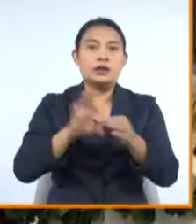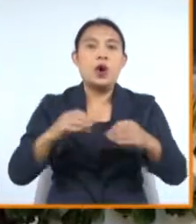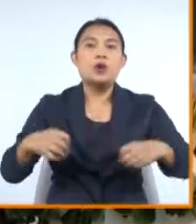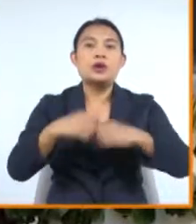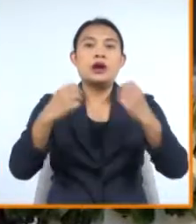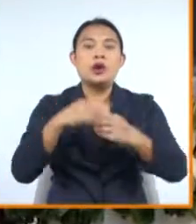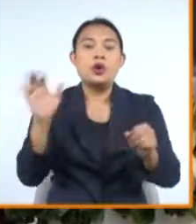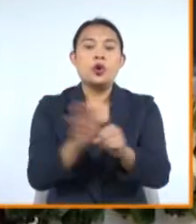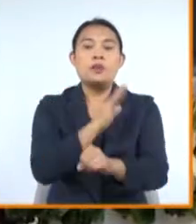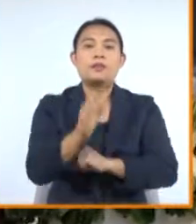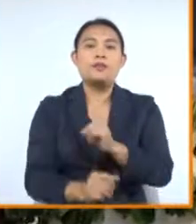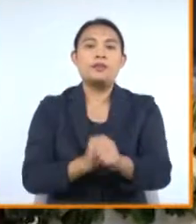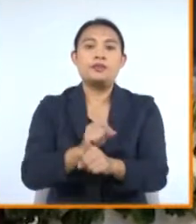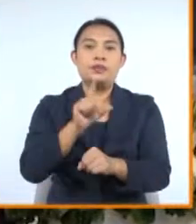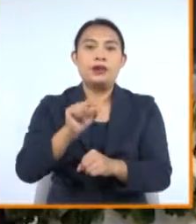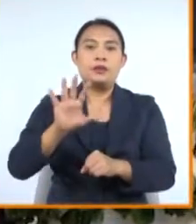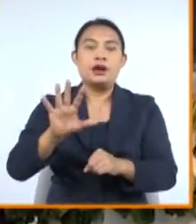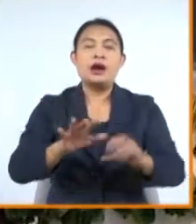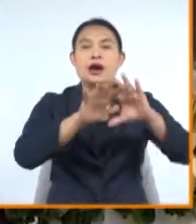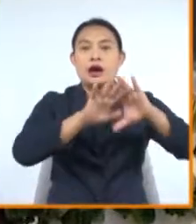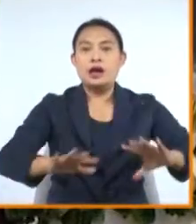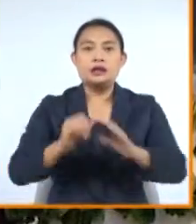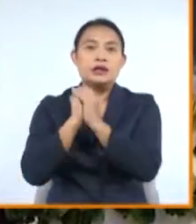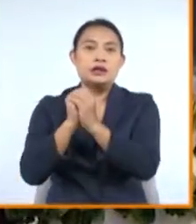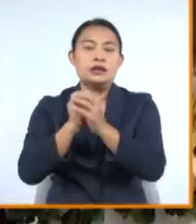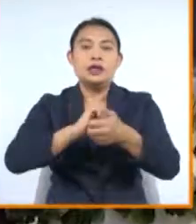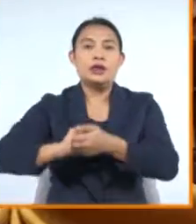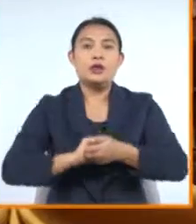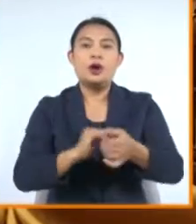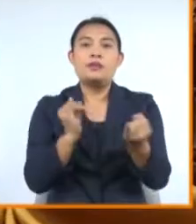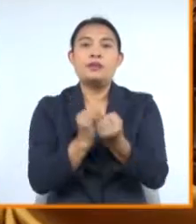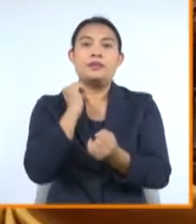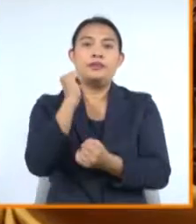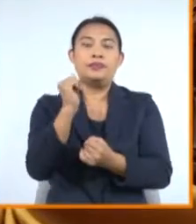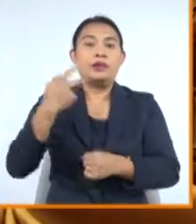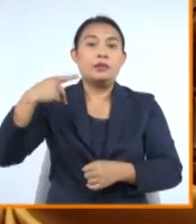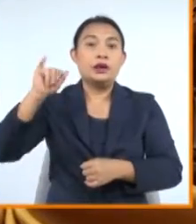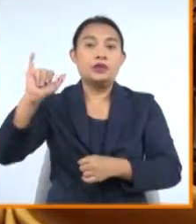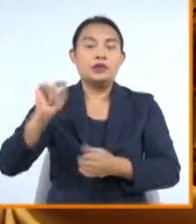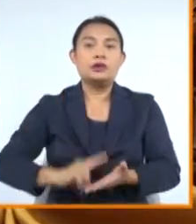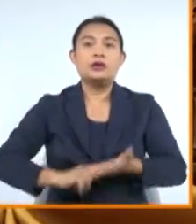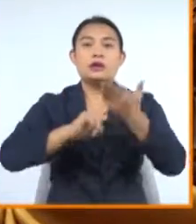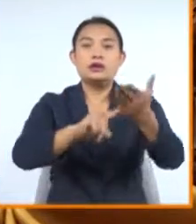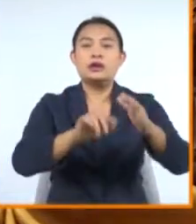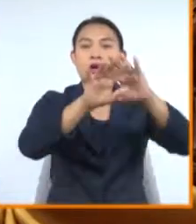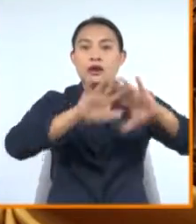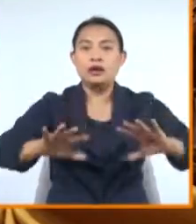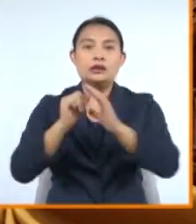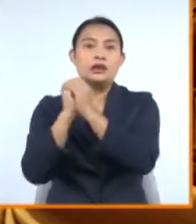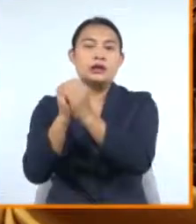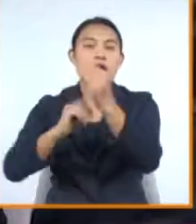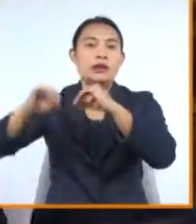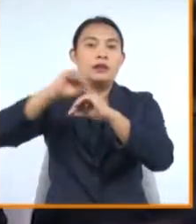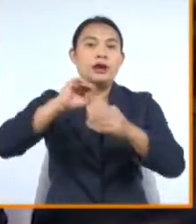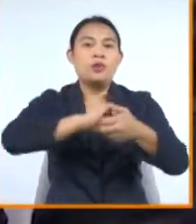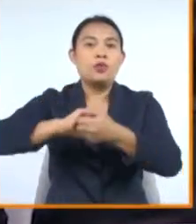บรอบ25ปีของความสัมพันธ์อาเซียนจีนซึ่งพลเอกประยุทธ์ก็เสนอในที่ประชุมว่าอาเซียนจีนสามารถเพิ่มพูนความร่ว